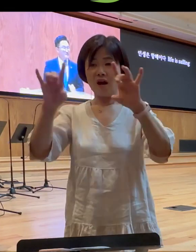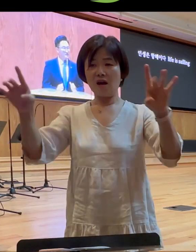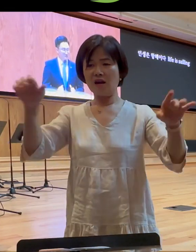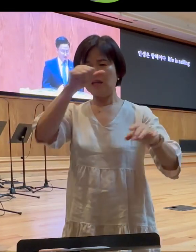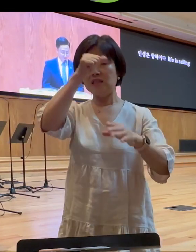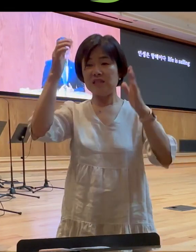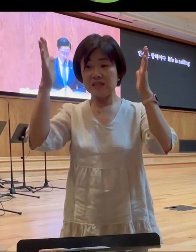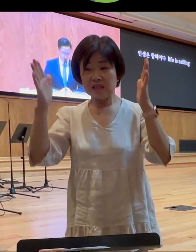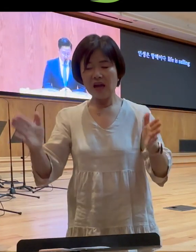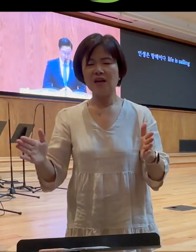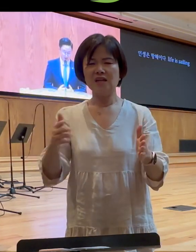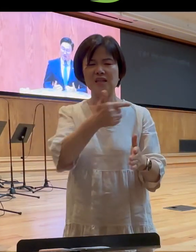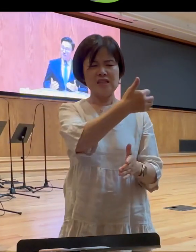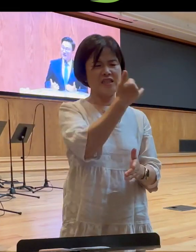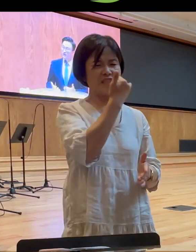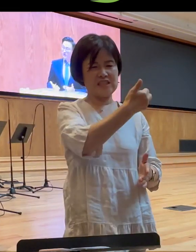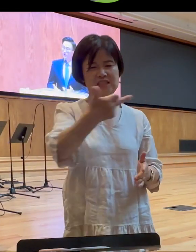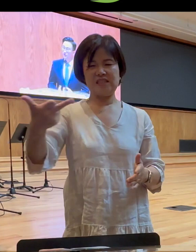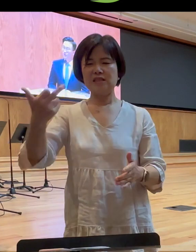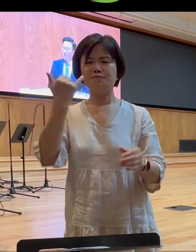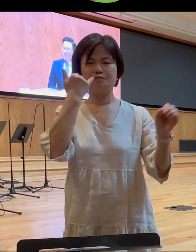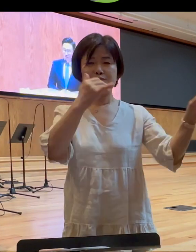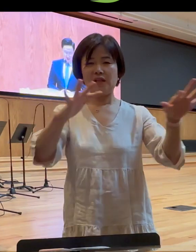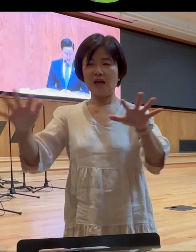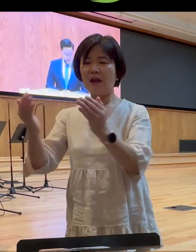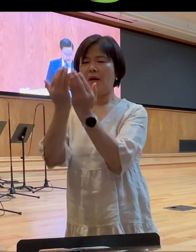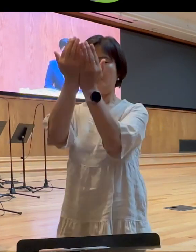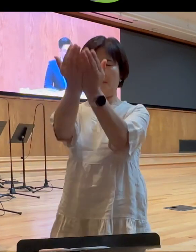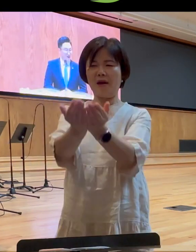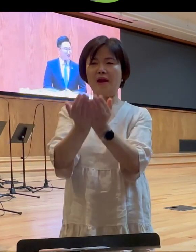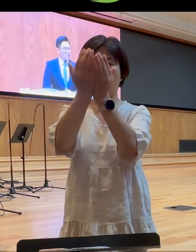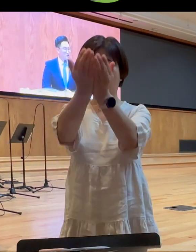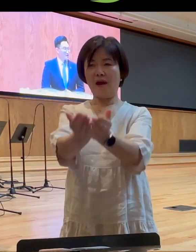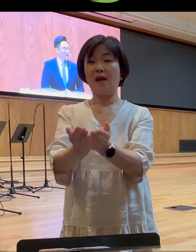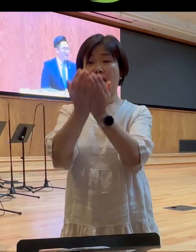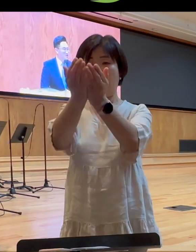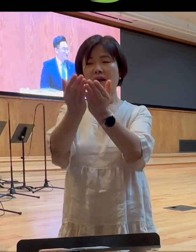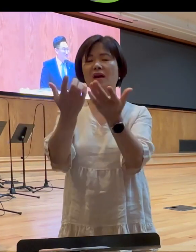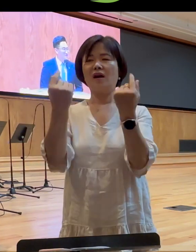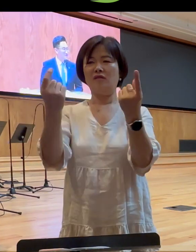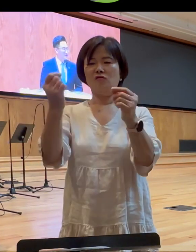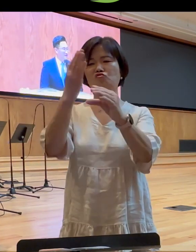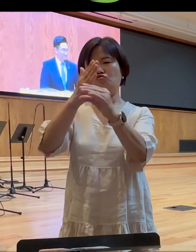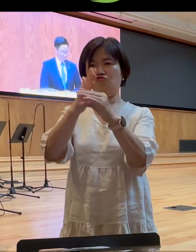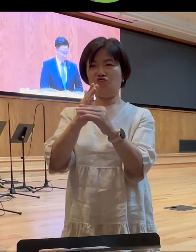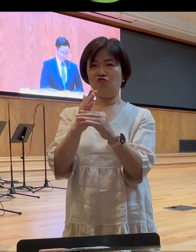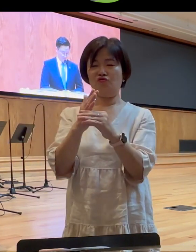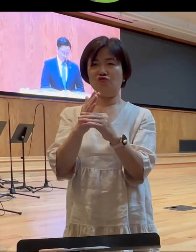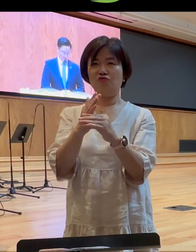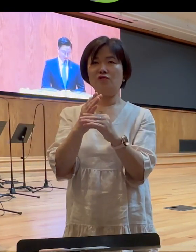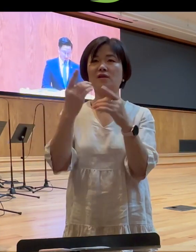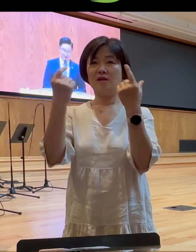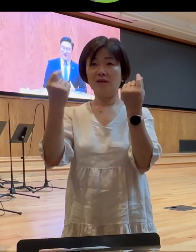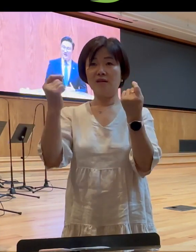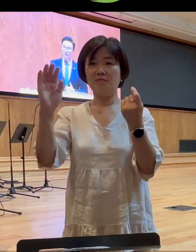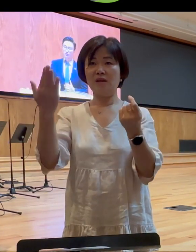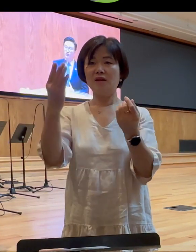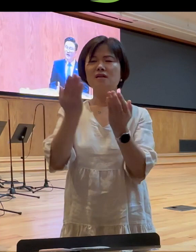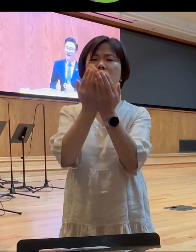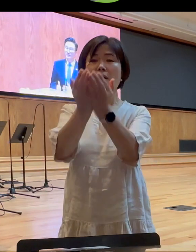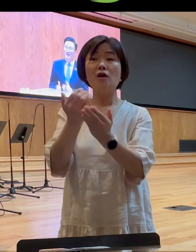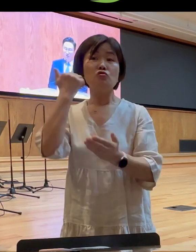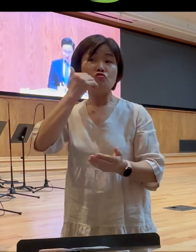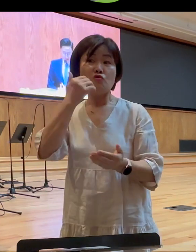인생이라는 큰 바다에 배를 띄워놓고 항해를 하는 중이라고 할 수 있겠습니다. 그 배에